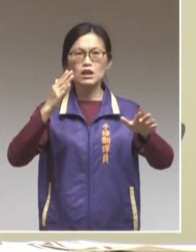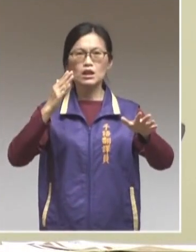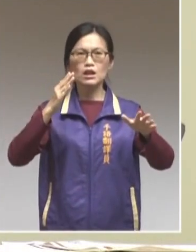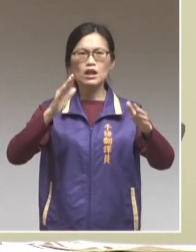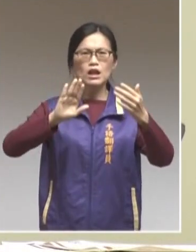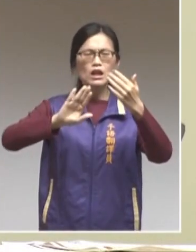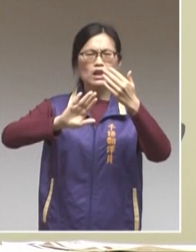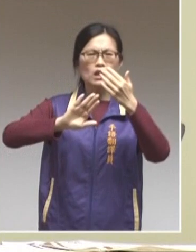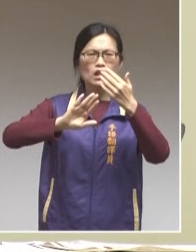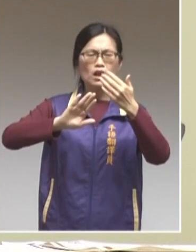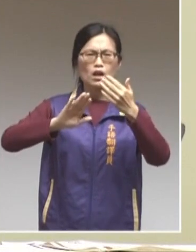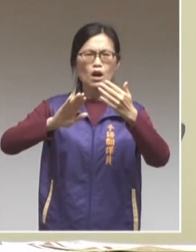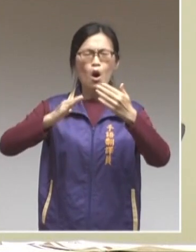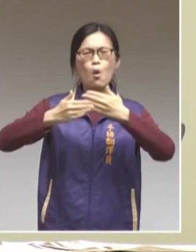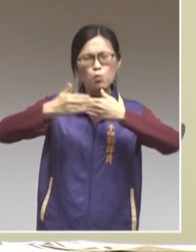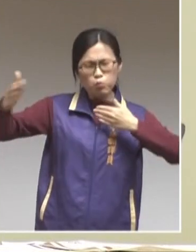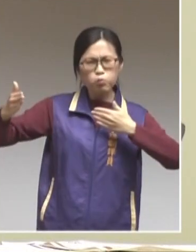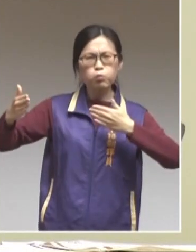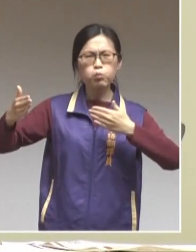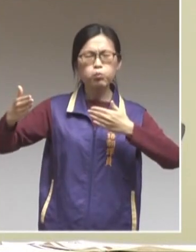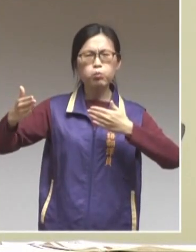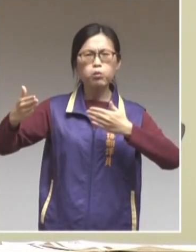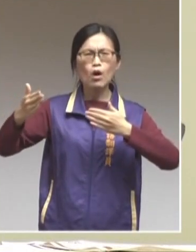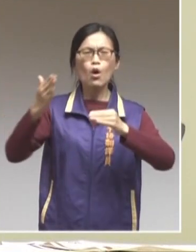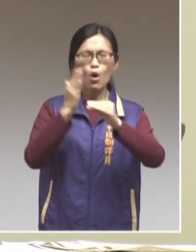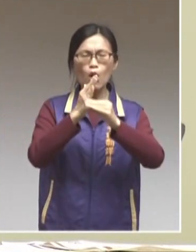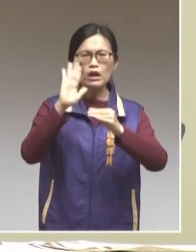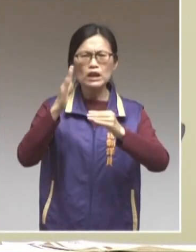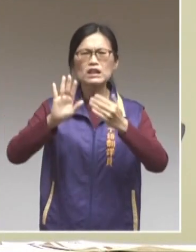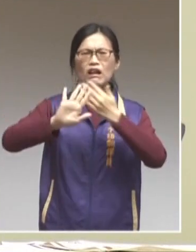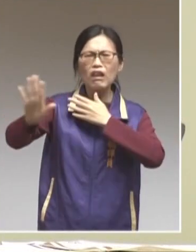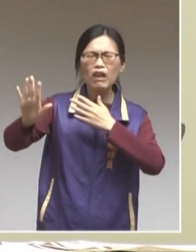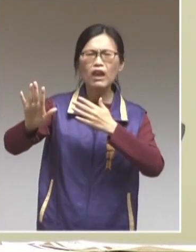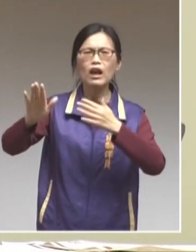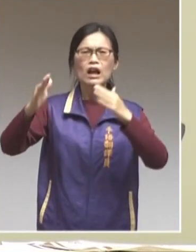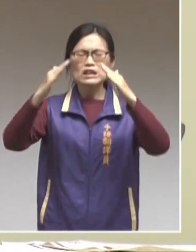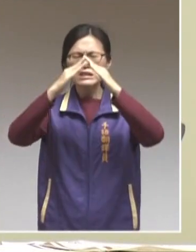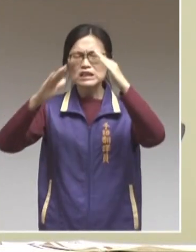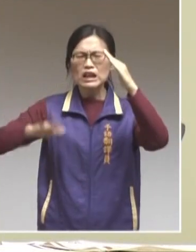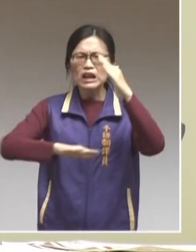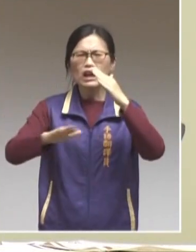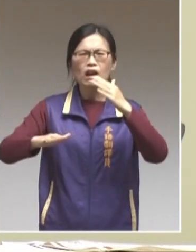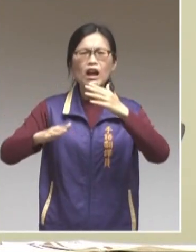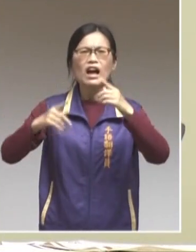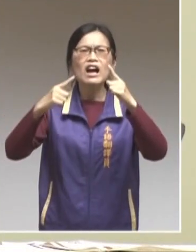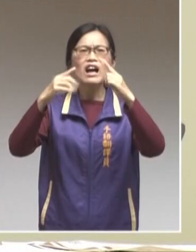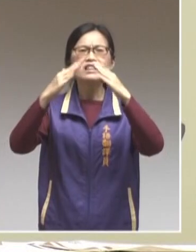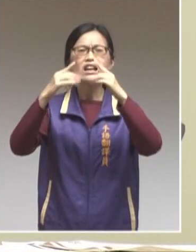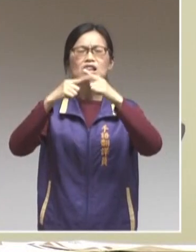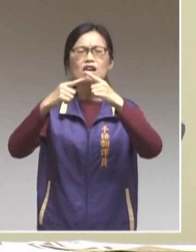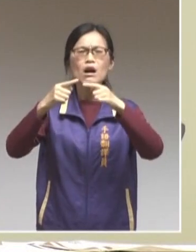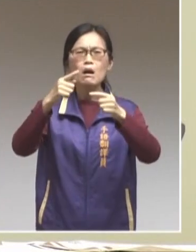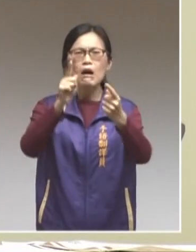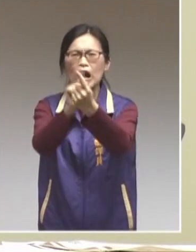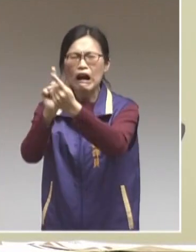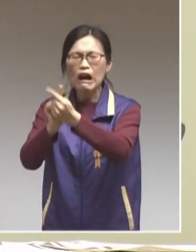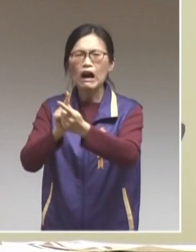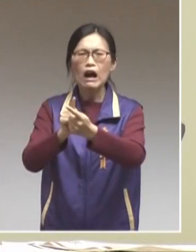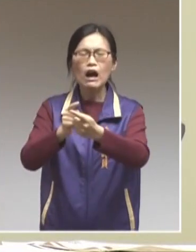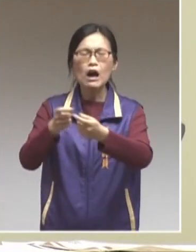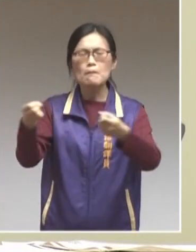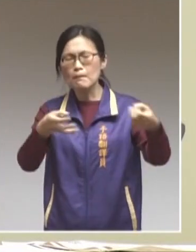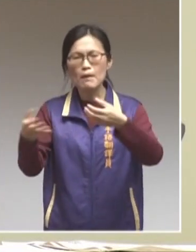被框列隔离，但是他其他的家人也跟确诊个案往来，家庭往来密切，在1月25号裁